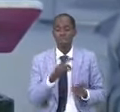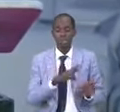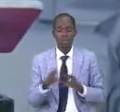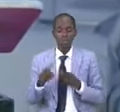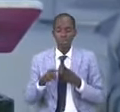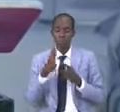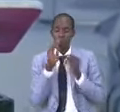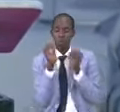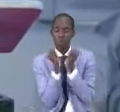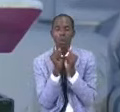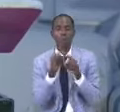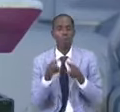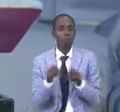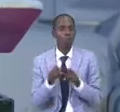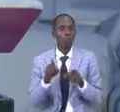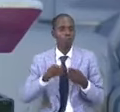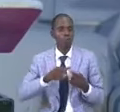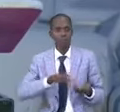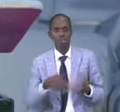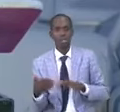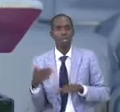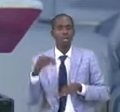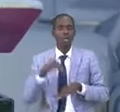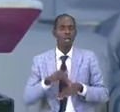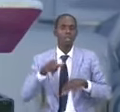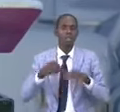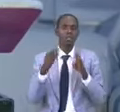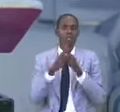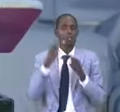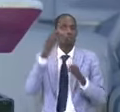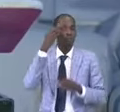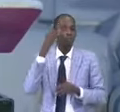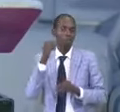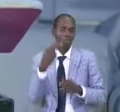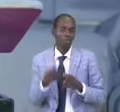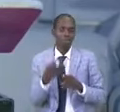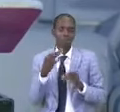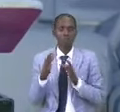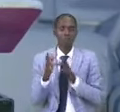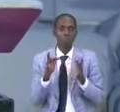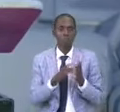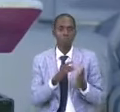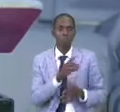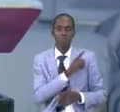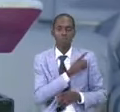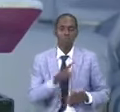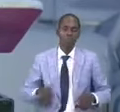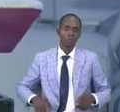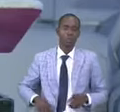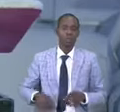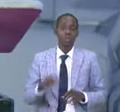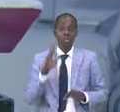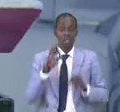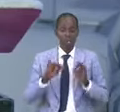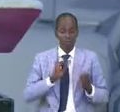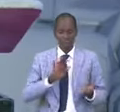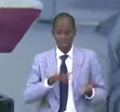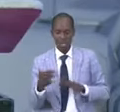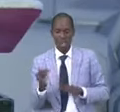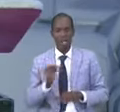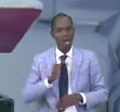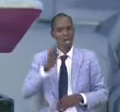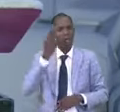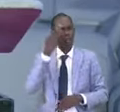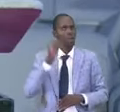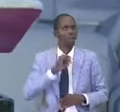le nom du Seigneur Jésus parce que si je me je sais que je vais au ciel il avait